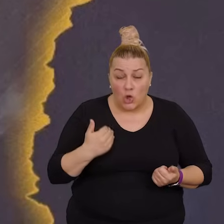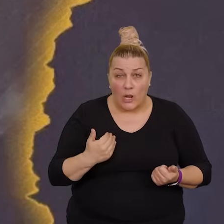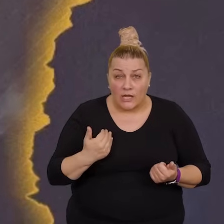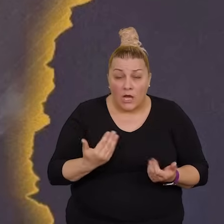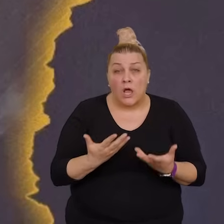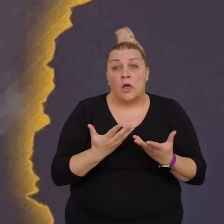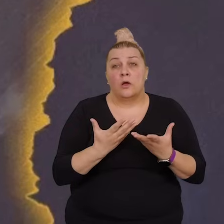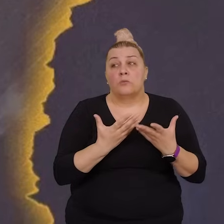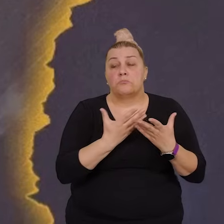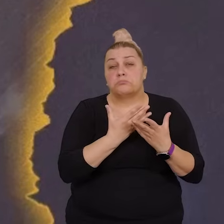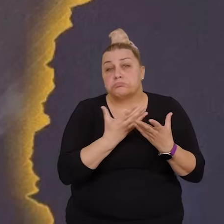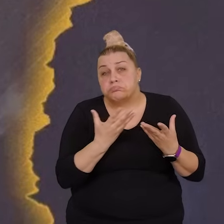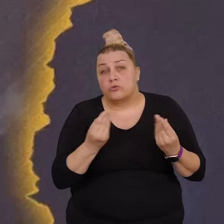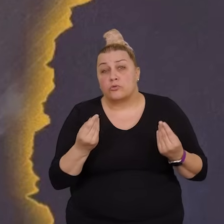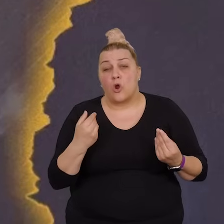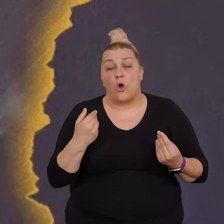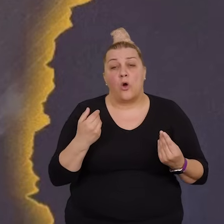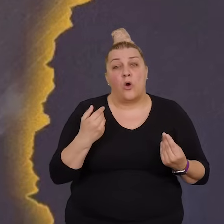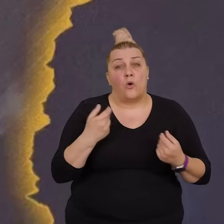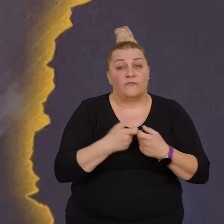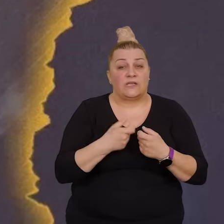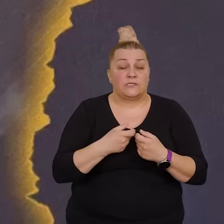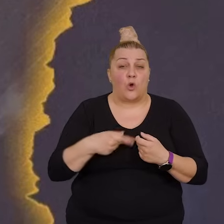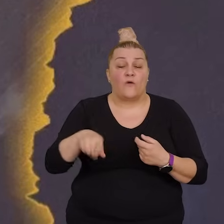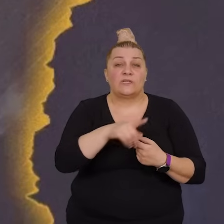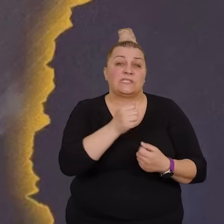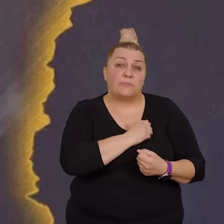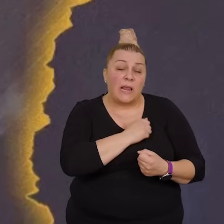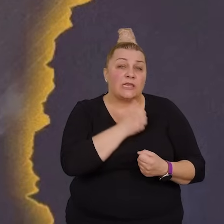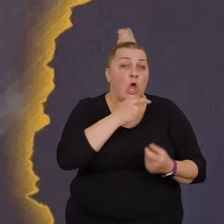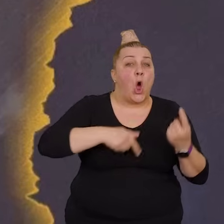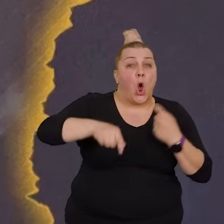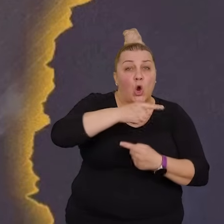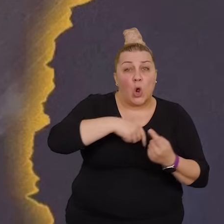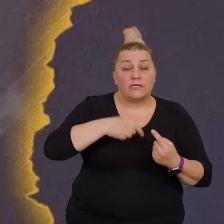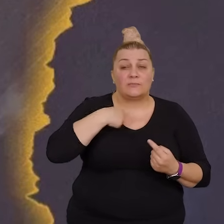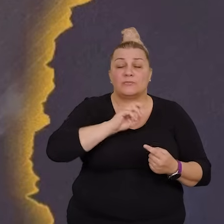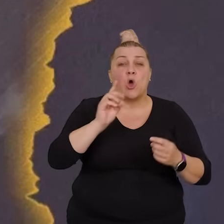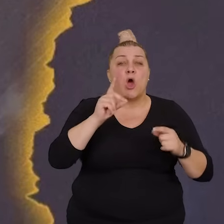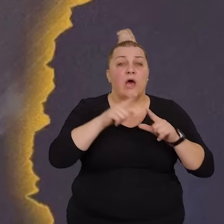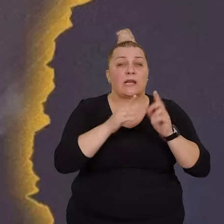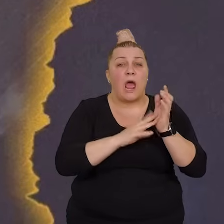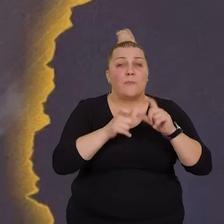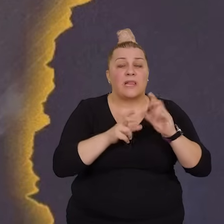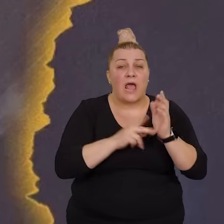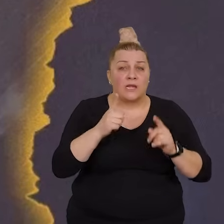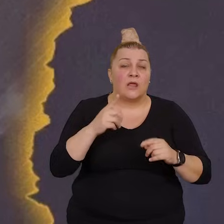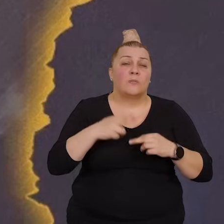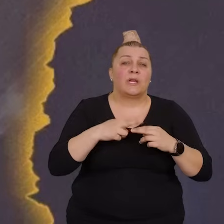masa i ogroman postotak ljudi koji je odavde iz Splita i iz okolice. Moji su svi iz Ravljana gore između Muća i